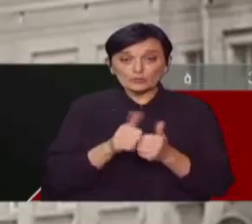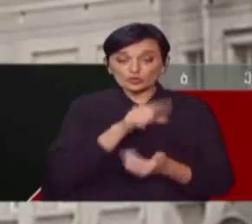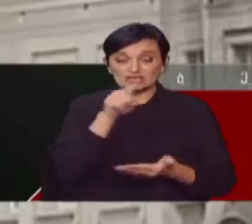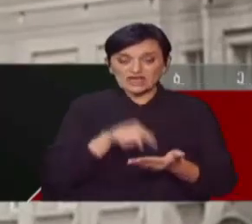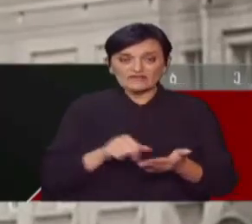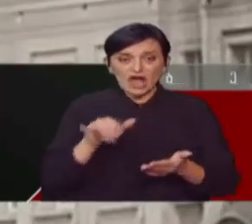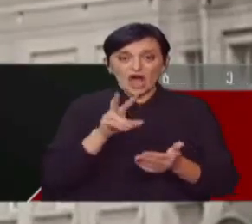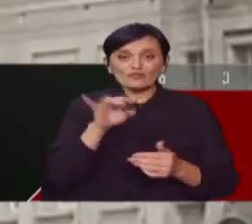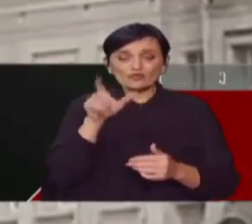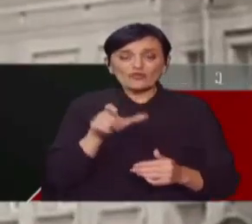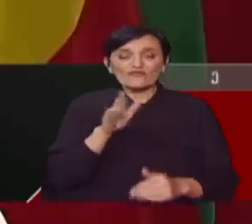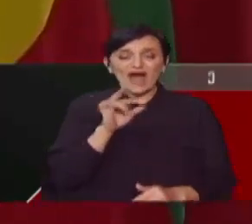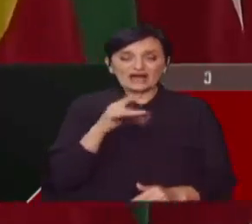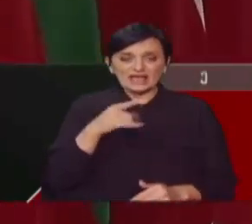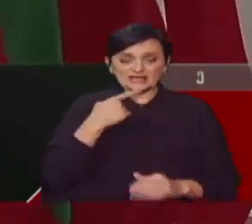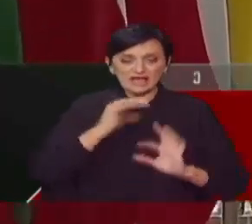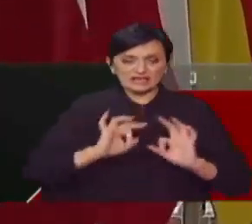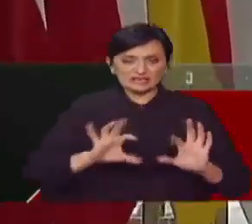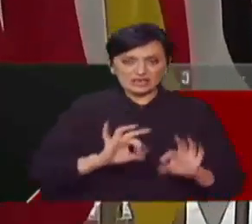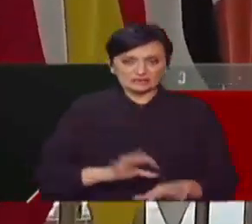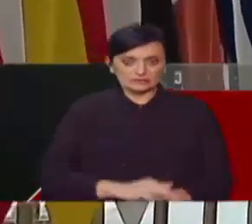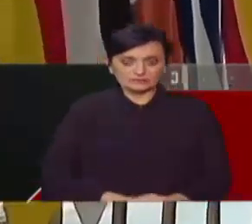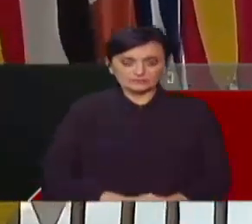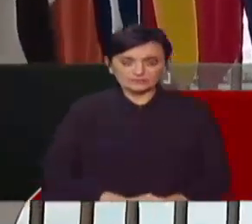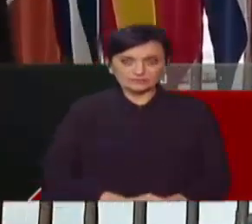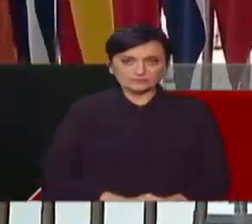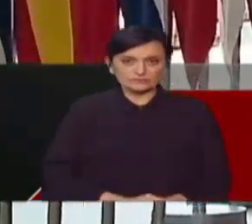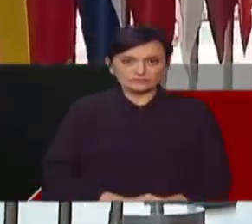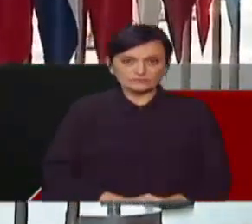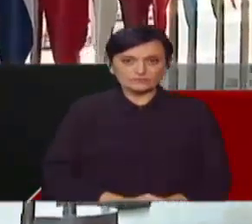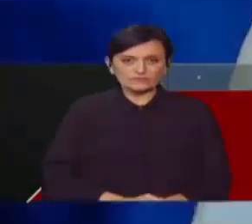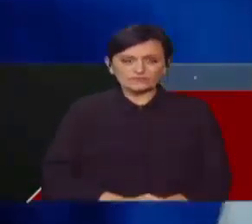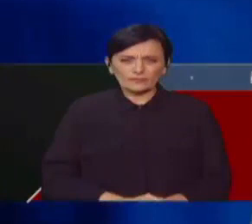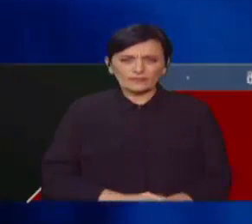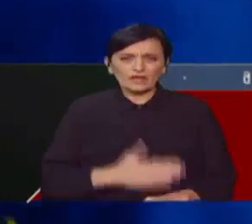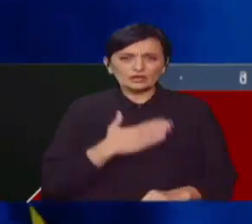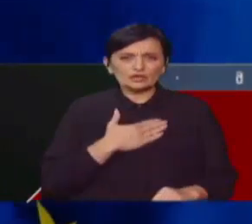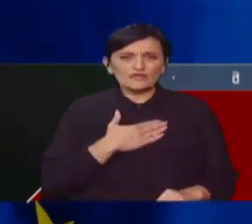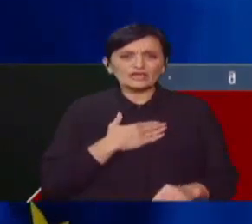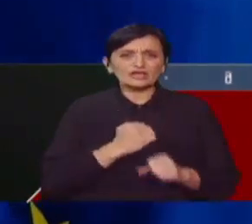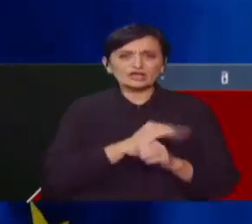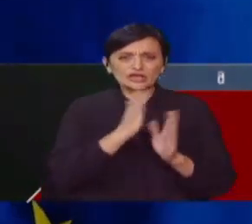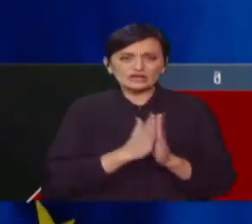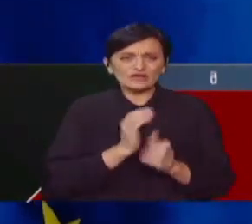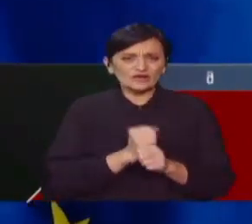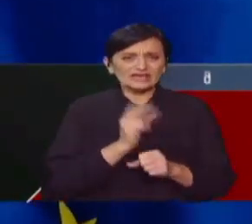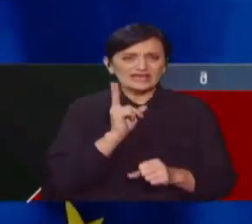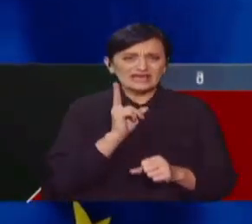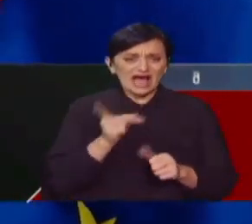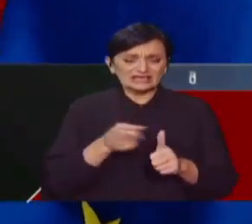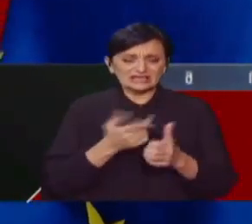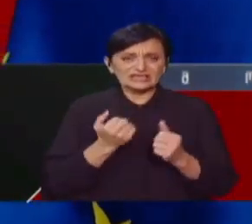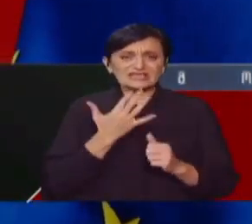საკითხებში ევროკომისარმა ოლივერ ვარჰიმ განაცხადა. Ჩვენ ყველაფერს ვაკეთებთ იმისთვის, რომ ეს კანდიდატის სტატუსი მიიღო და